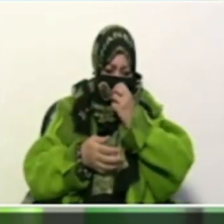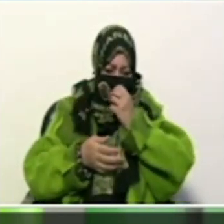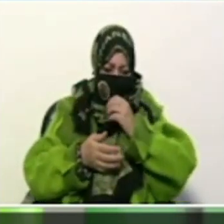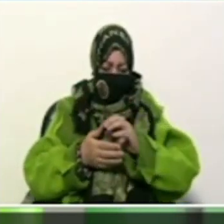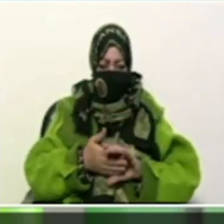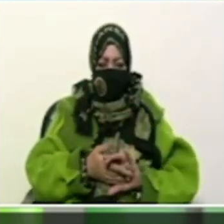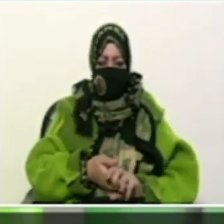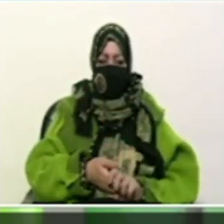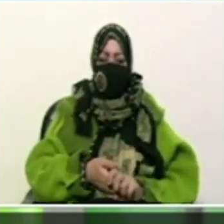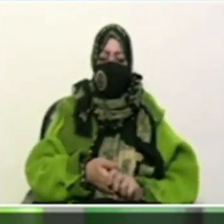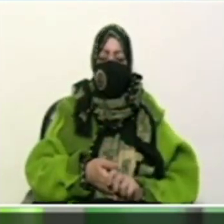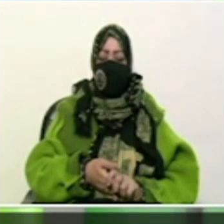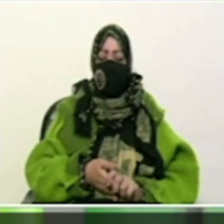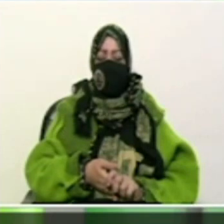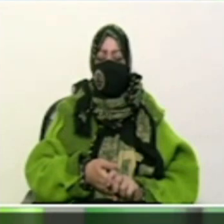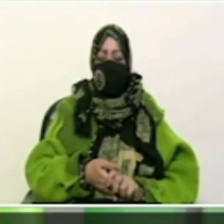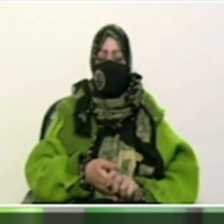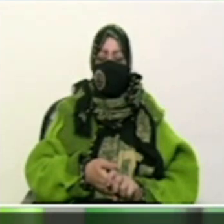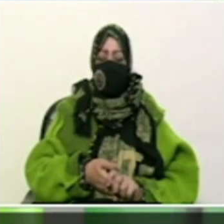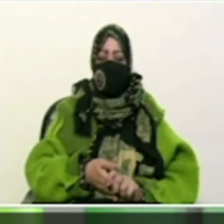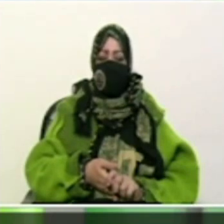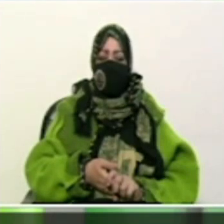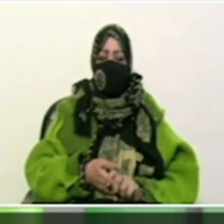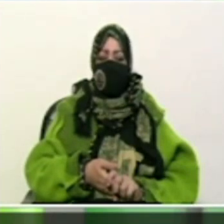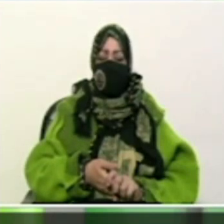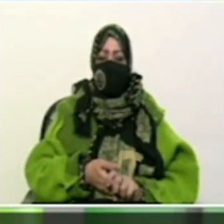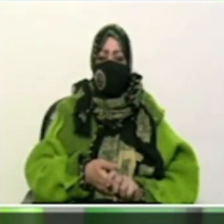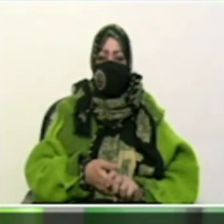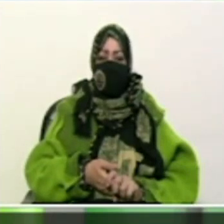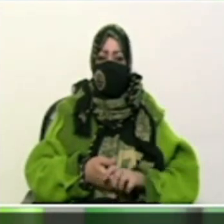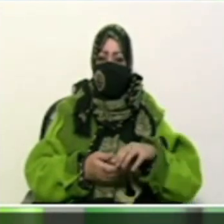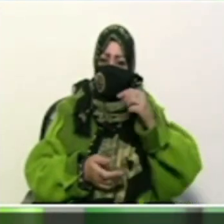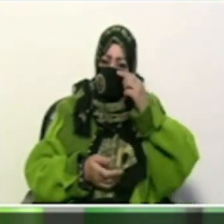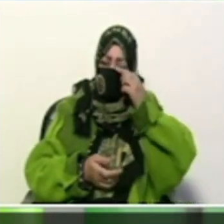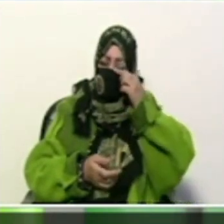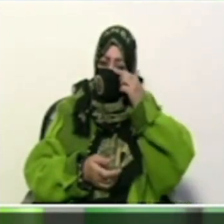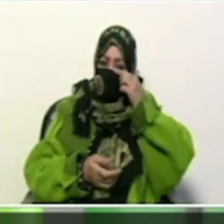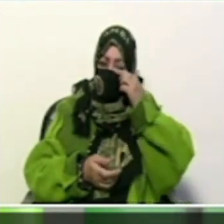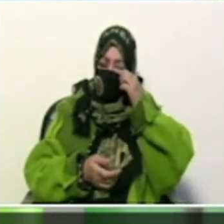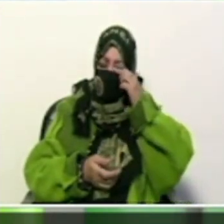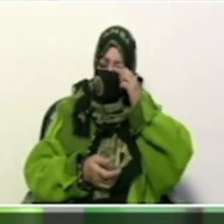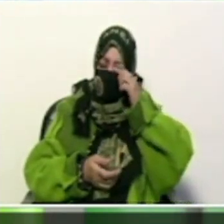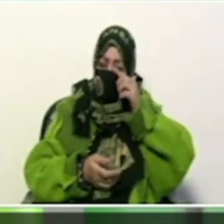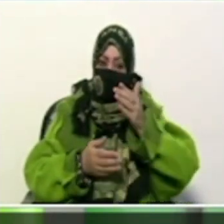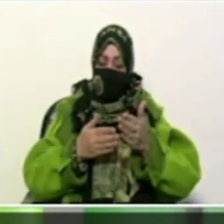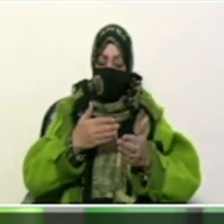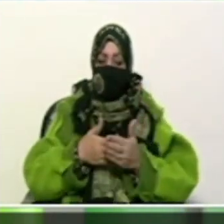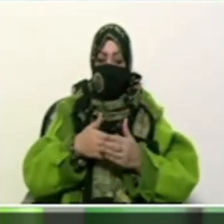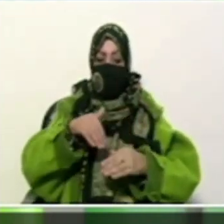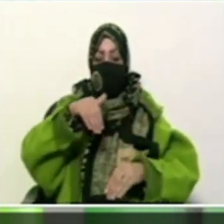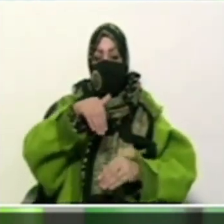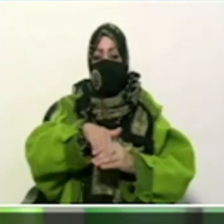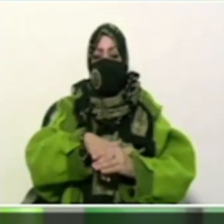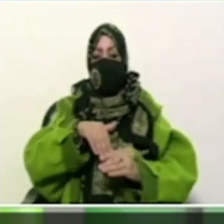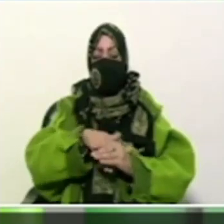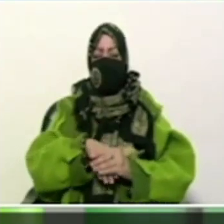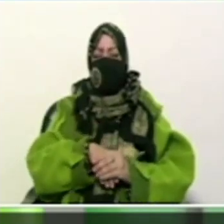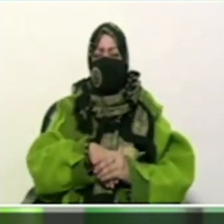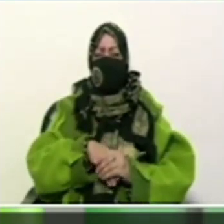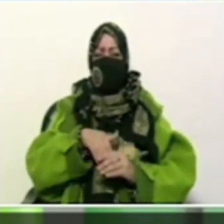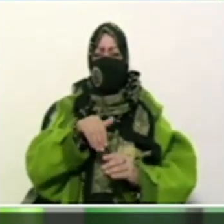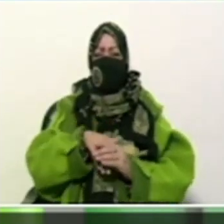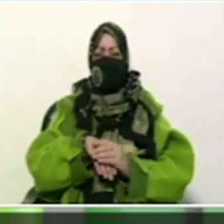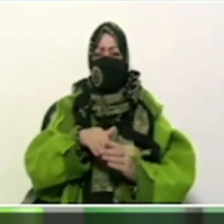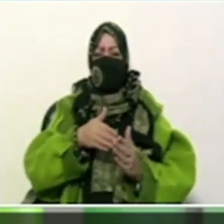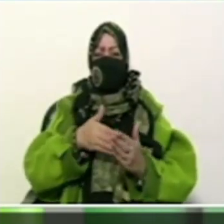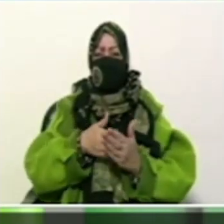تقاعد وبعد سنة جاته المخصصات بتاع اللي يسموا فيه بتاع الإجازة فما